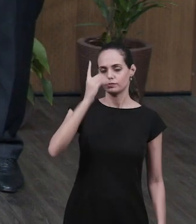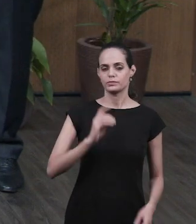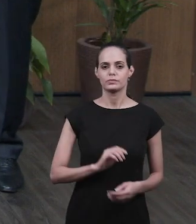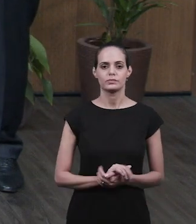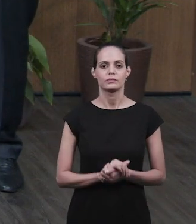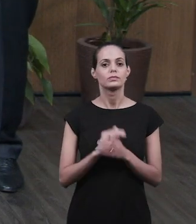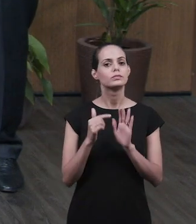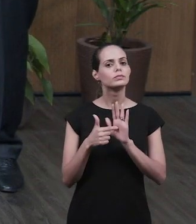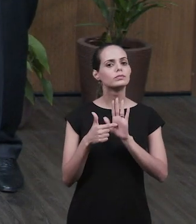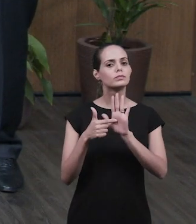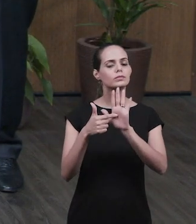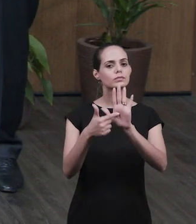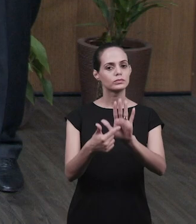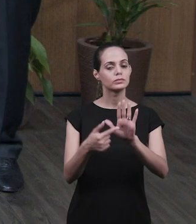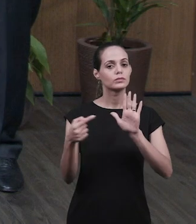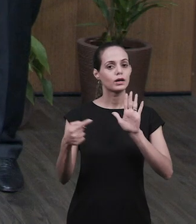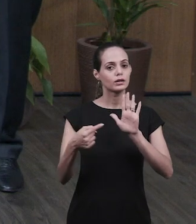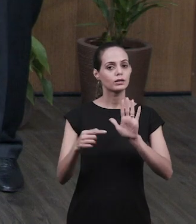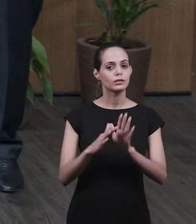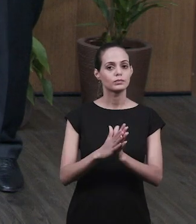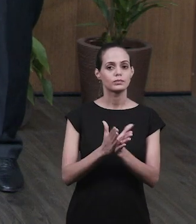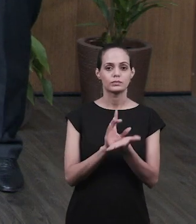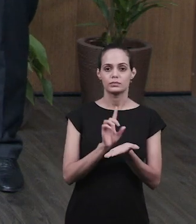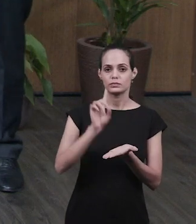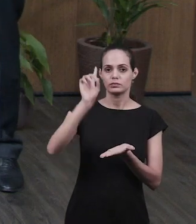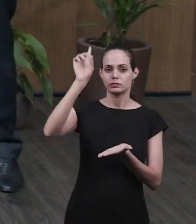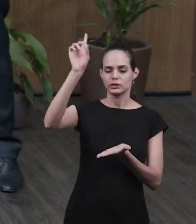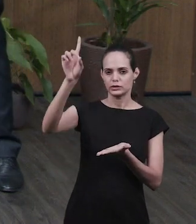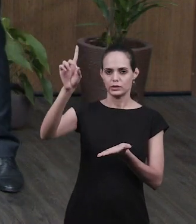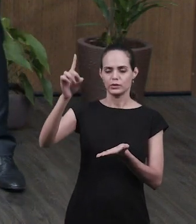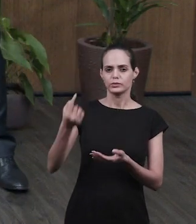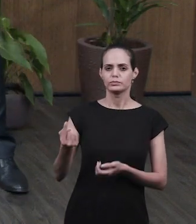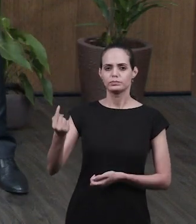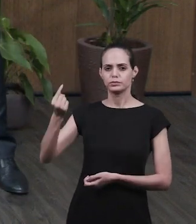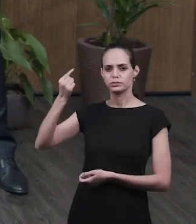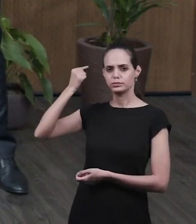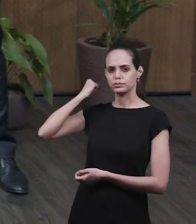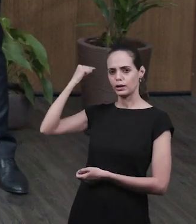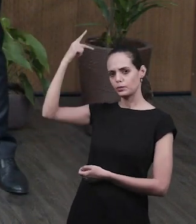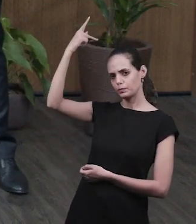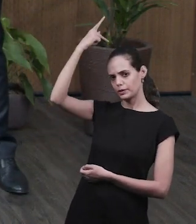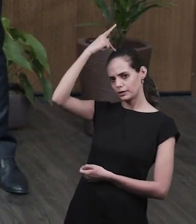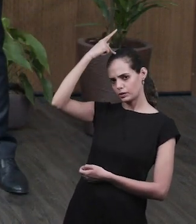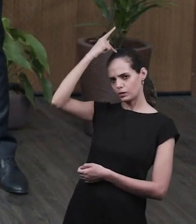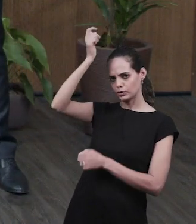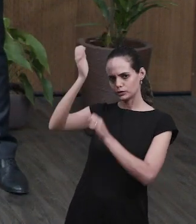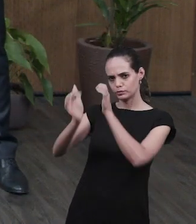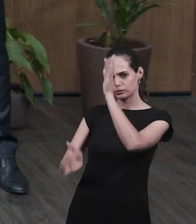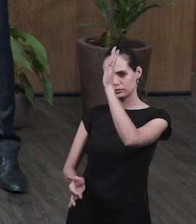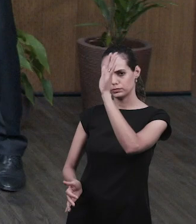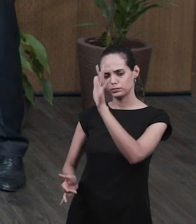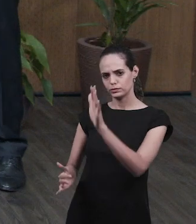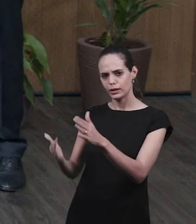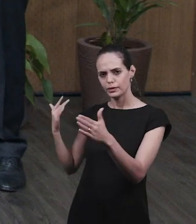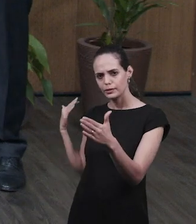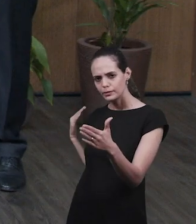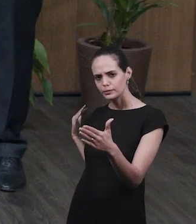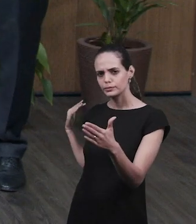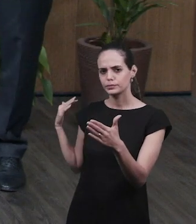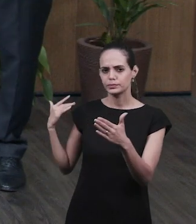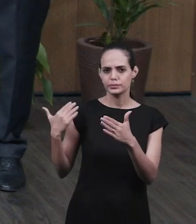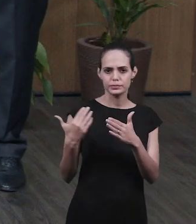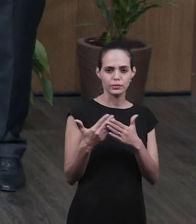propos des dons spirituels, en montrant que la Bible, depuis le versement